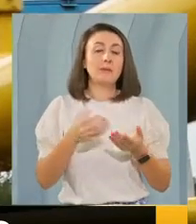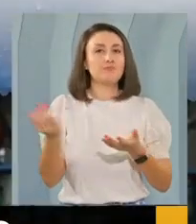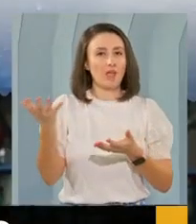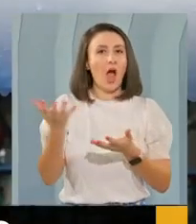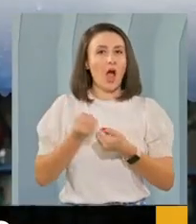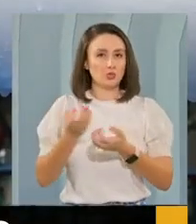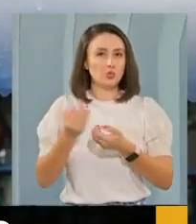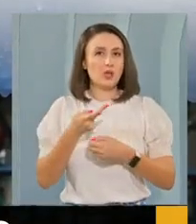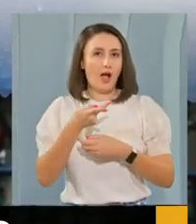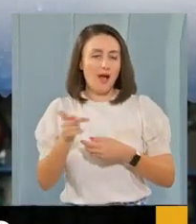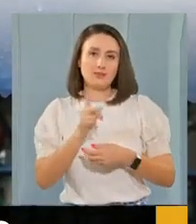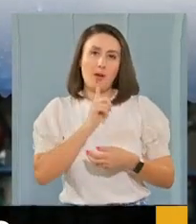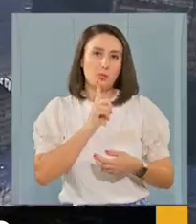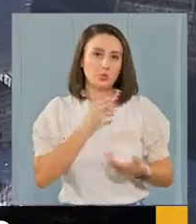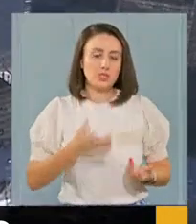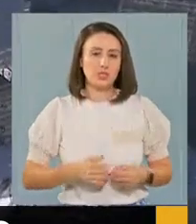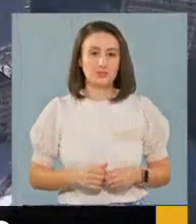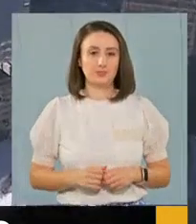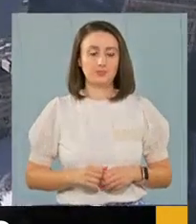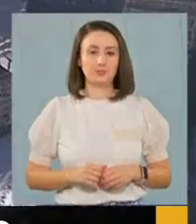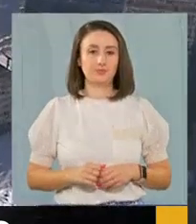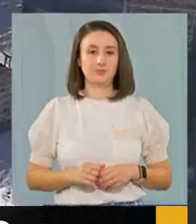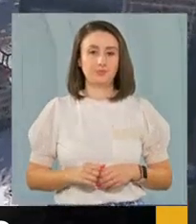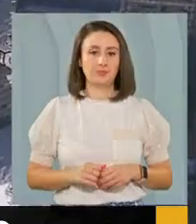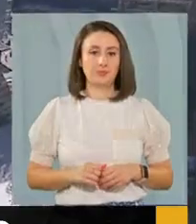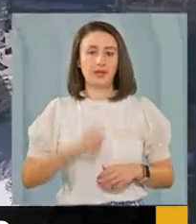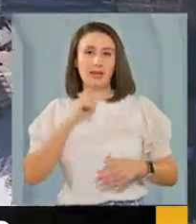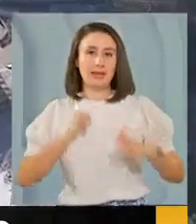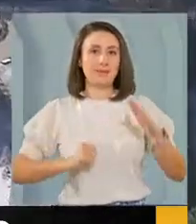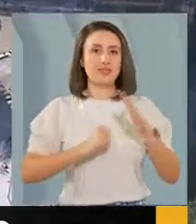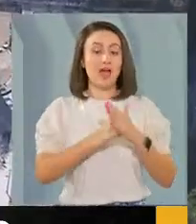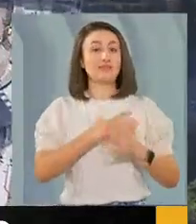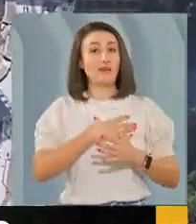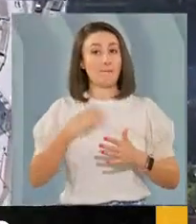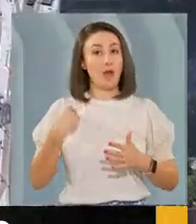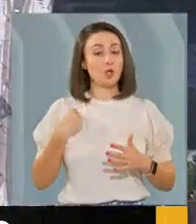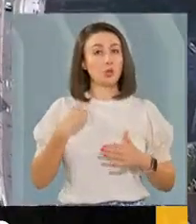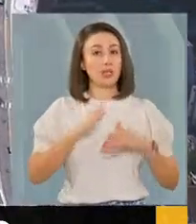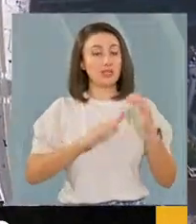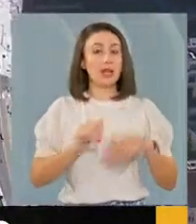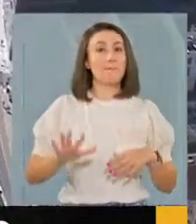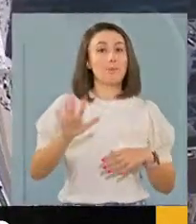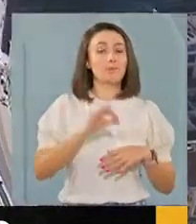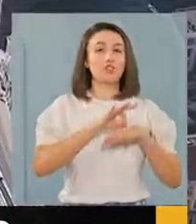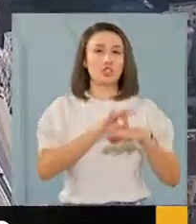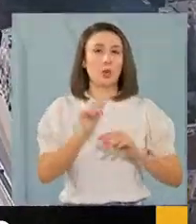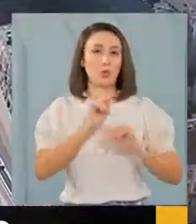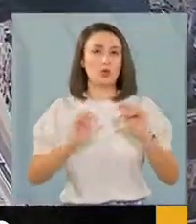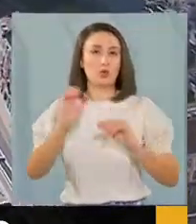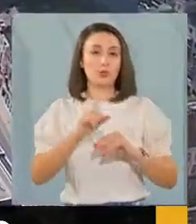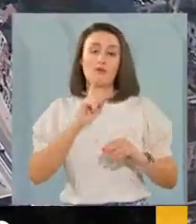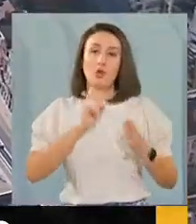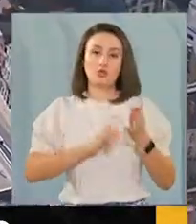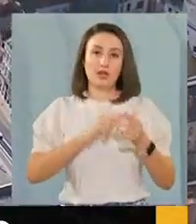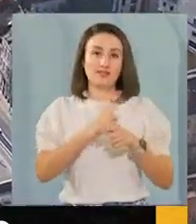contextul invaziei din Ucraina. Printre aceste măsuri se numără limitarea temperaturilor din clădirile publice. Mai exact, liderii Uniunii Europene vor